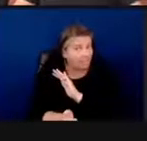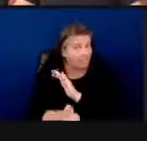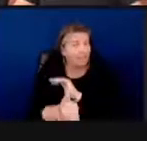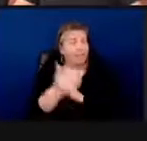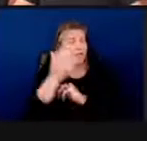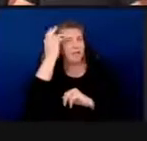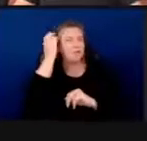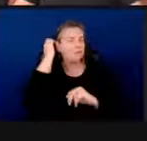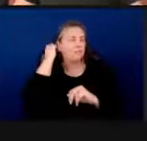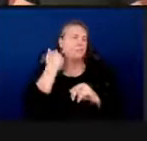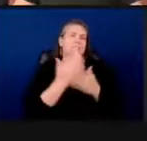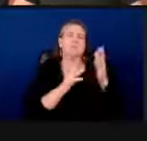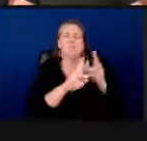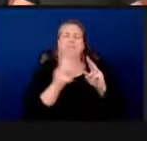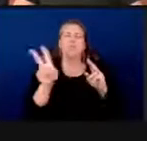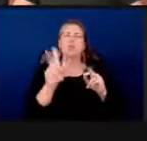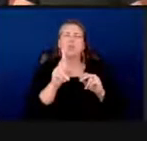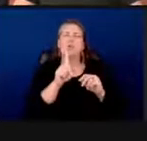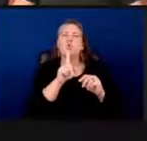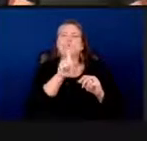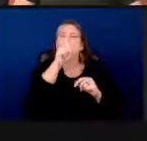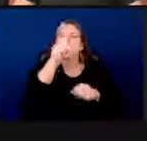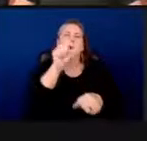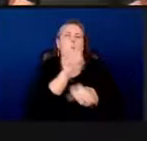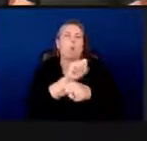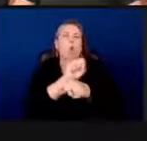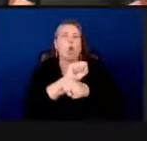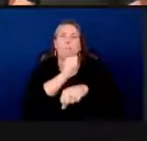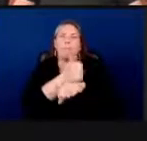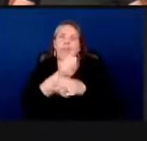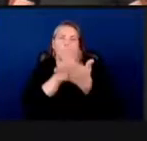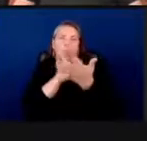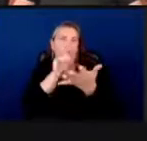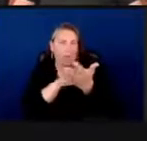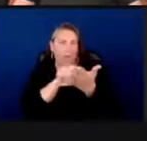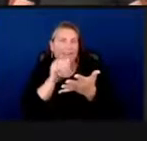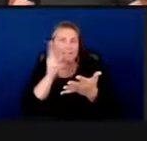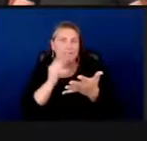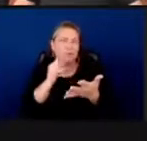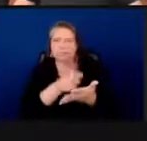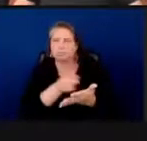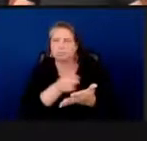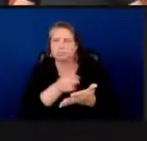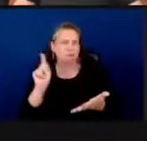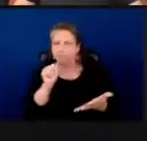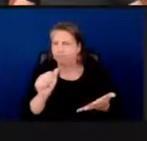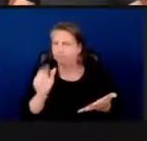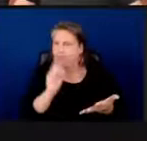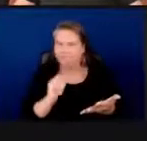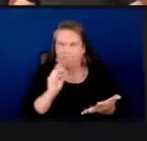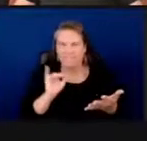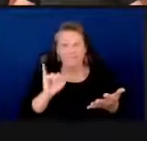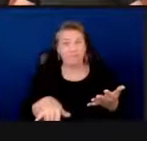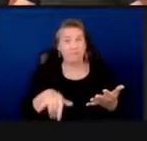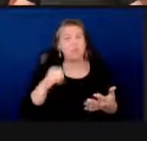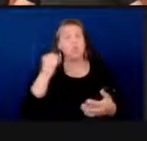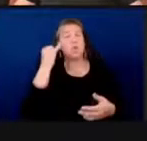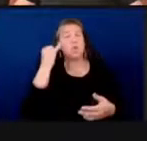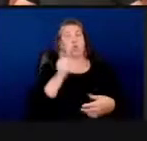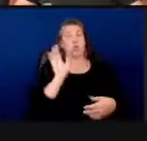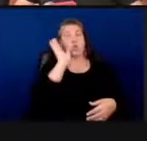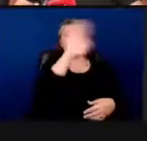haya ni mambo ambayo yanatokana na hali halisi pale ambapo wanaenda